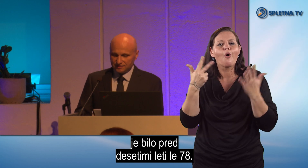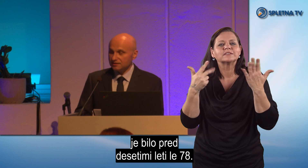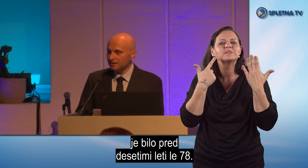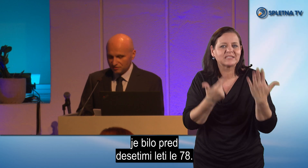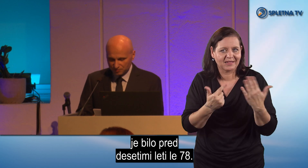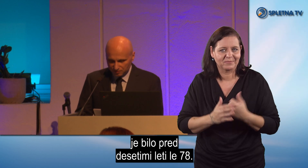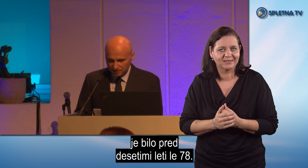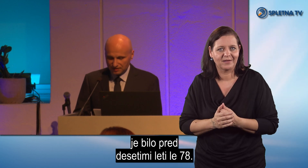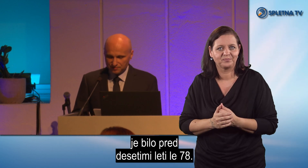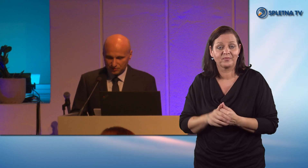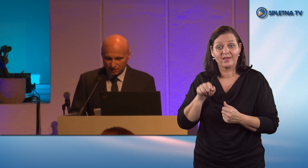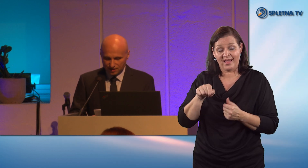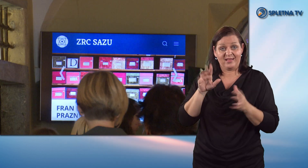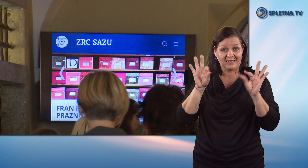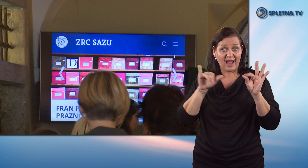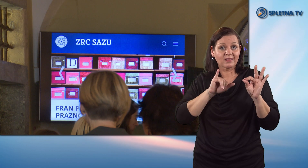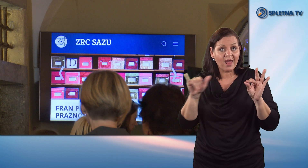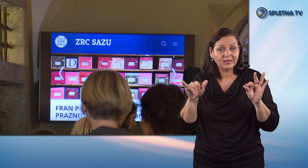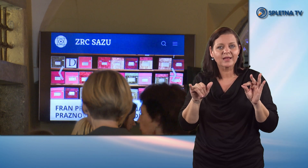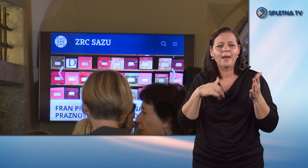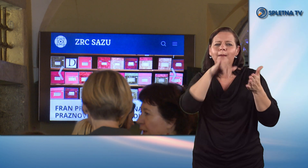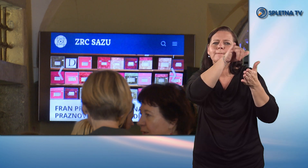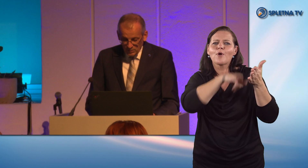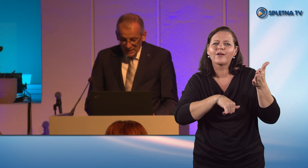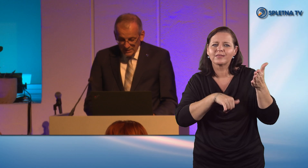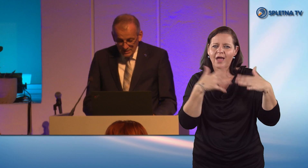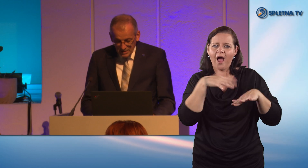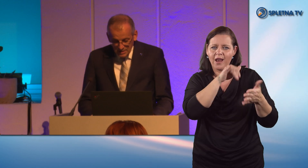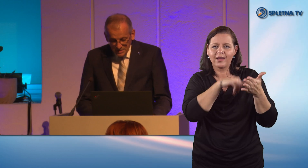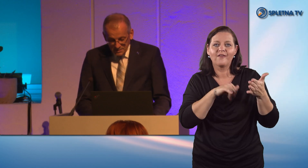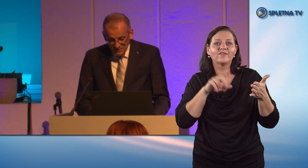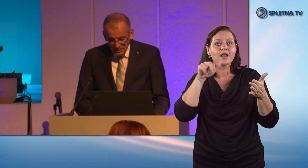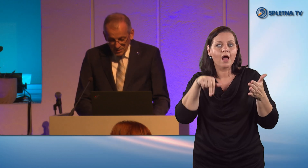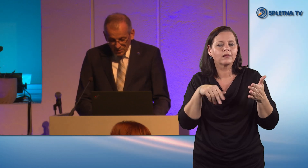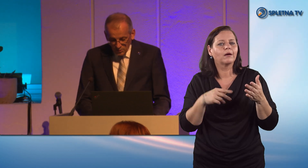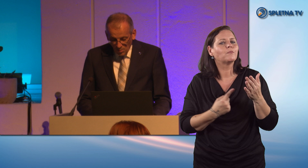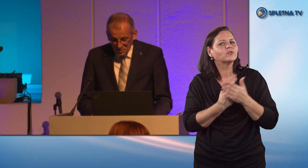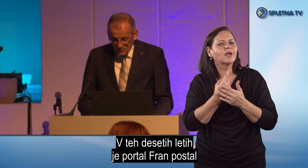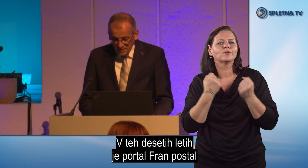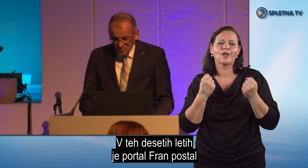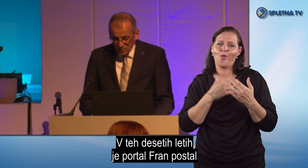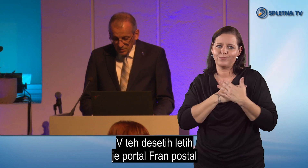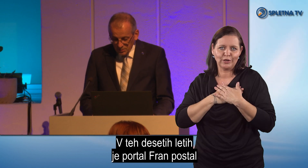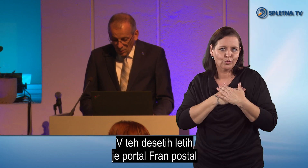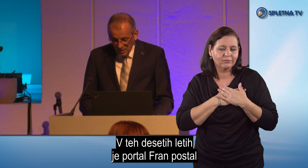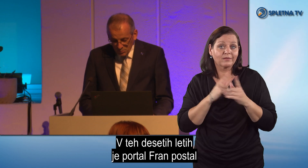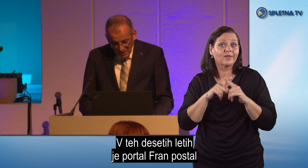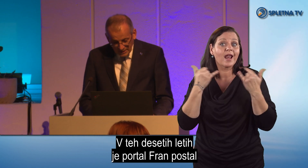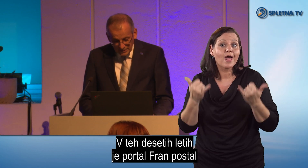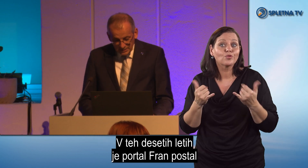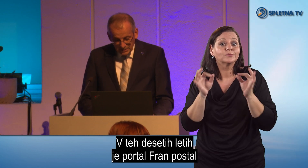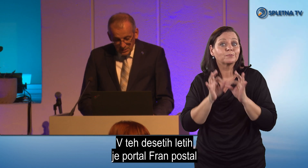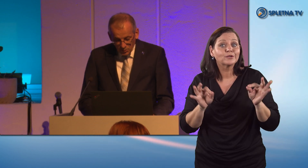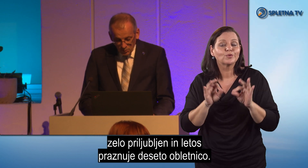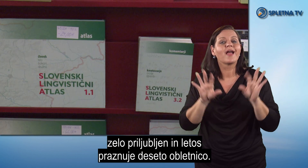leti le 78. V teh 10 letih je portal Fran postal zelo priljubljen in letos